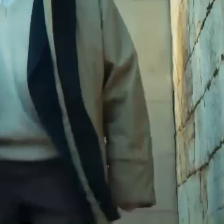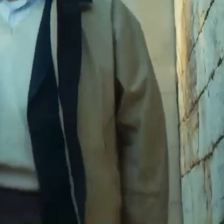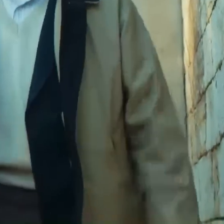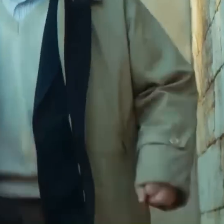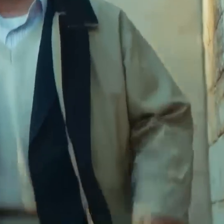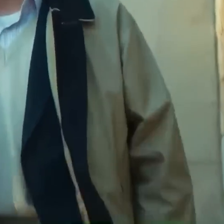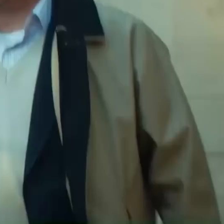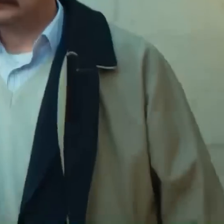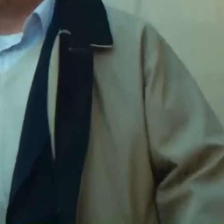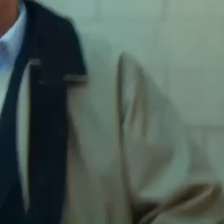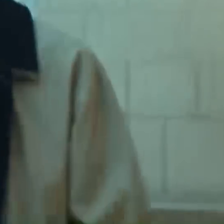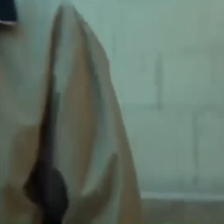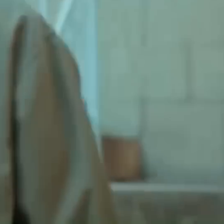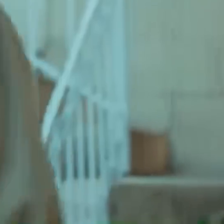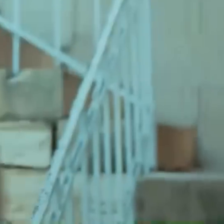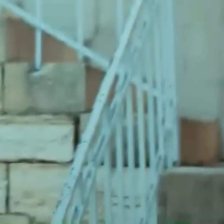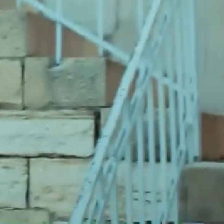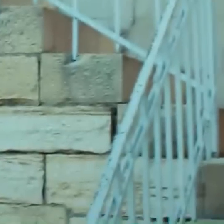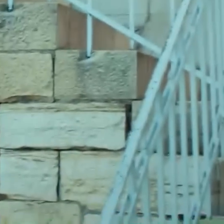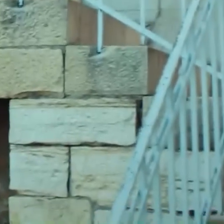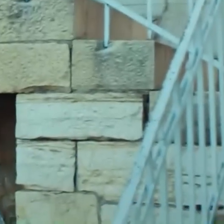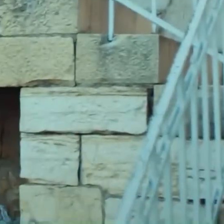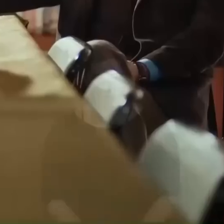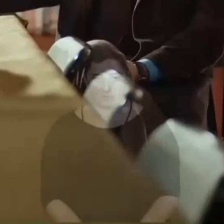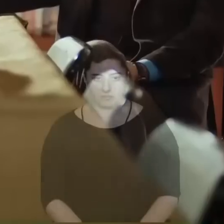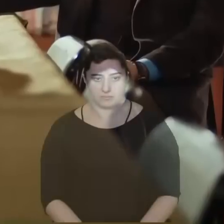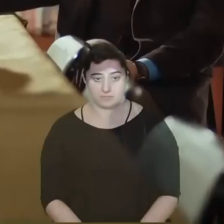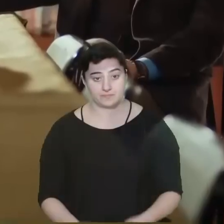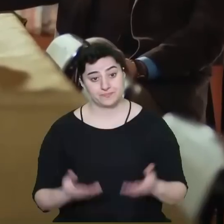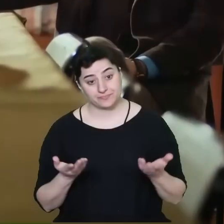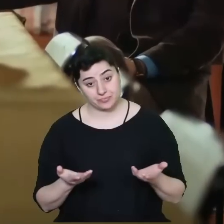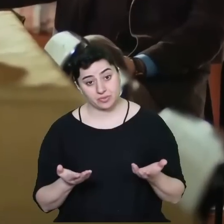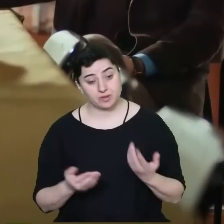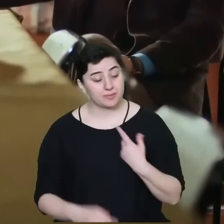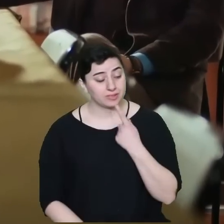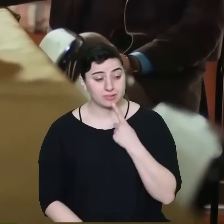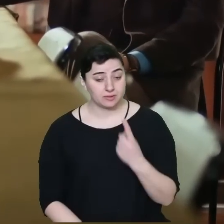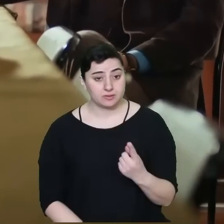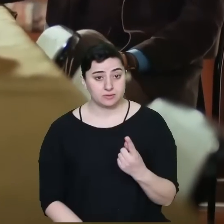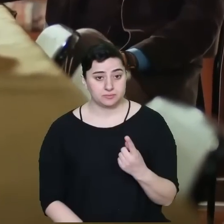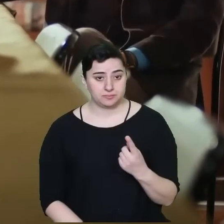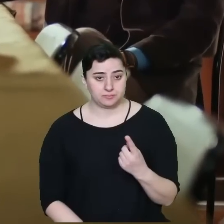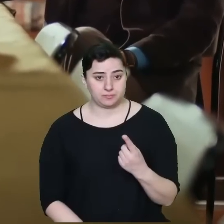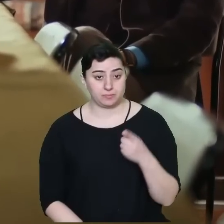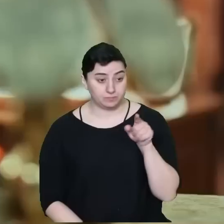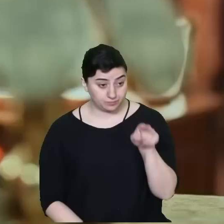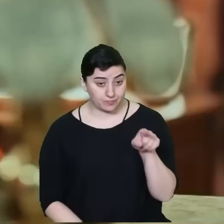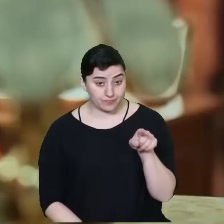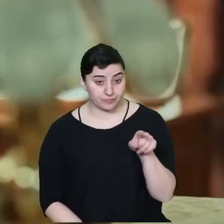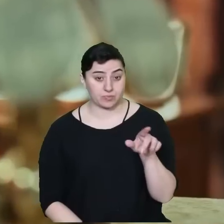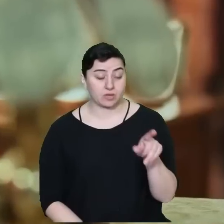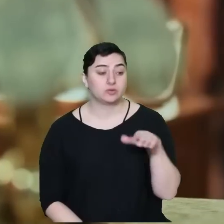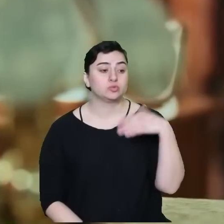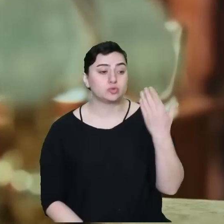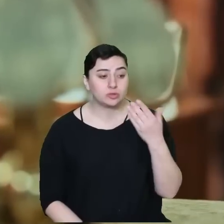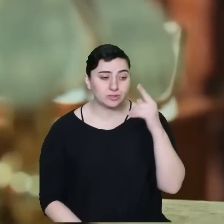merdiveni inip dümdüz gitti. Çalık saklandığı yerden bakıyor. Yani diyeceğim o ki, sen ve senden